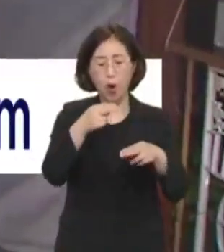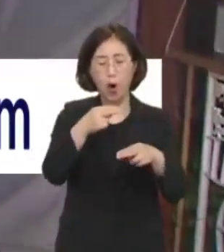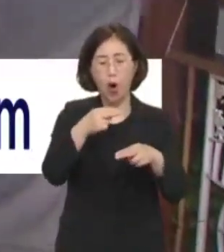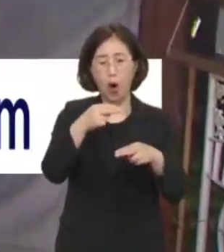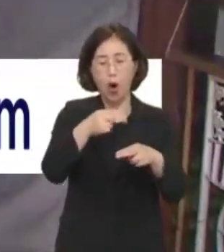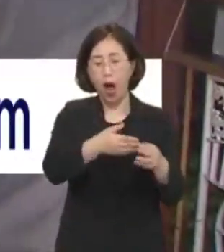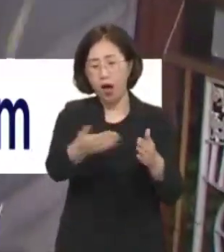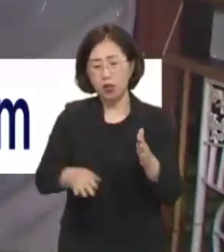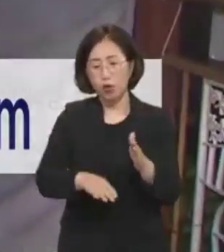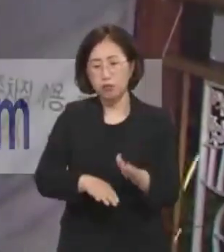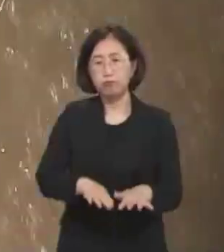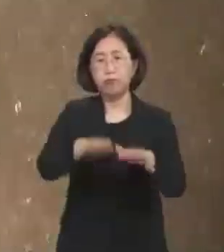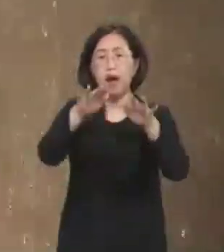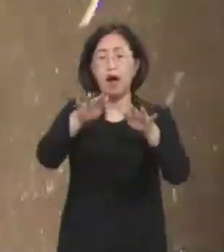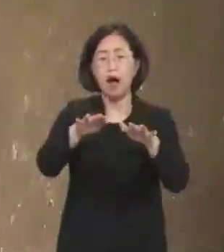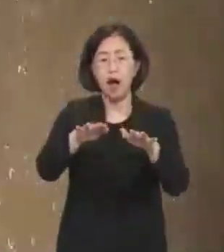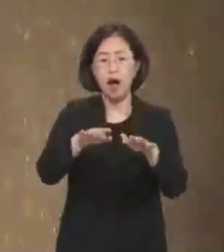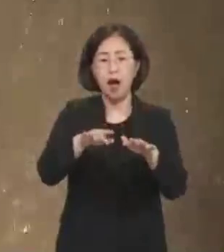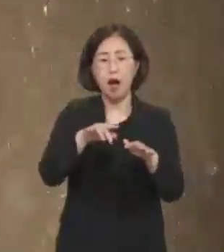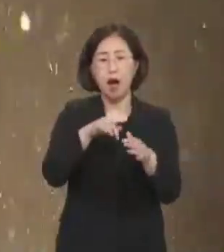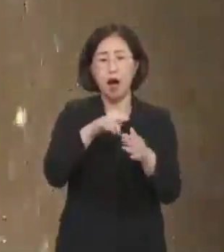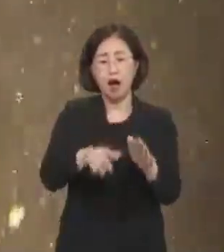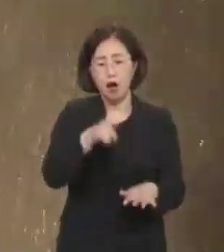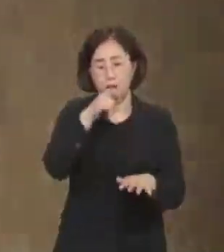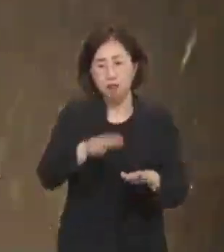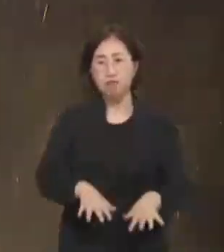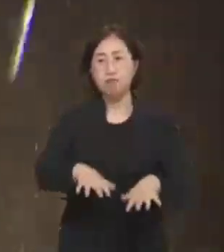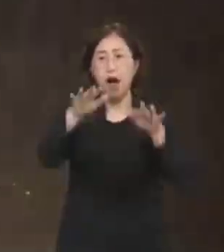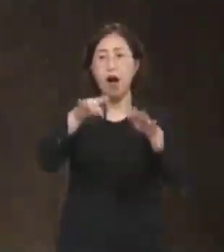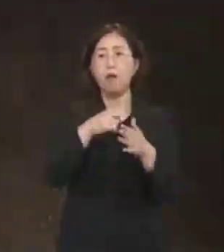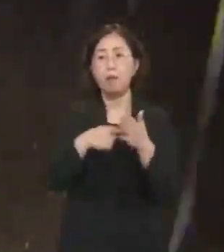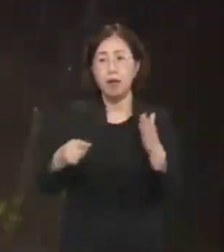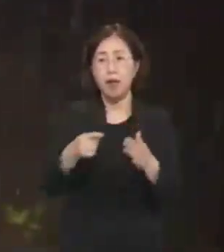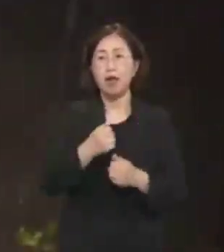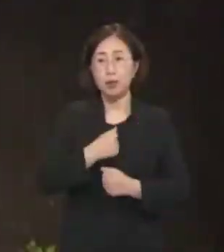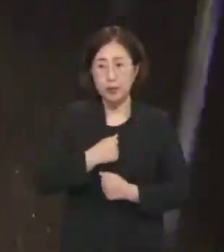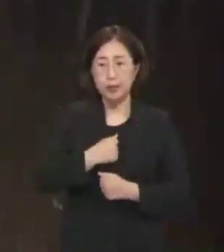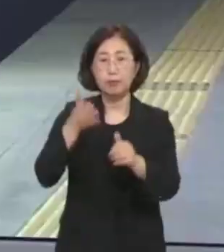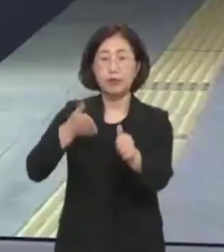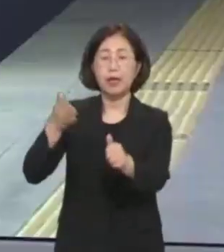수 있다며 침수 피해와 안전에 유의해달라고 당부했습니다.